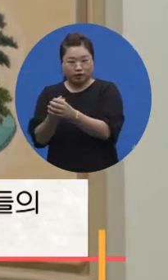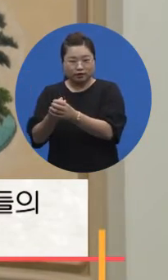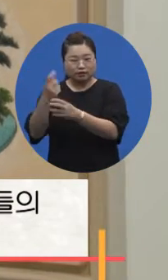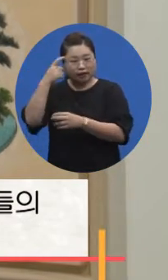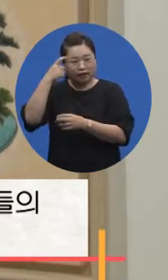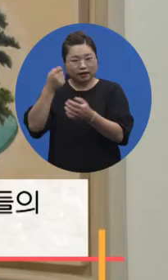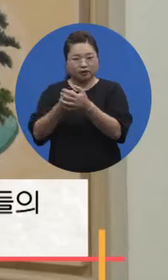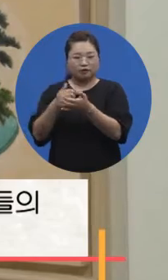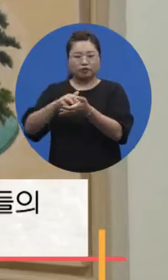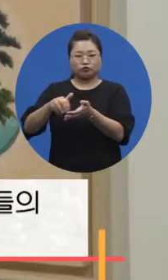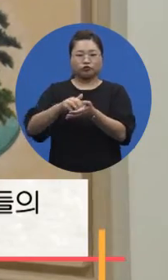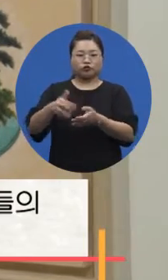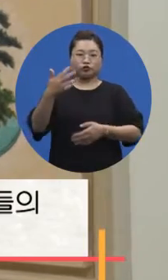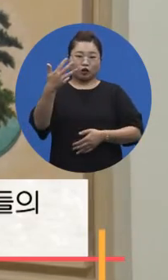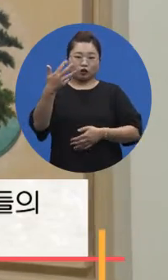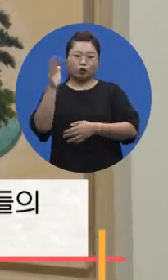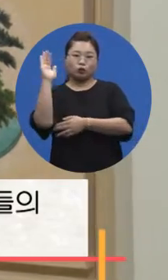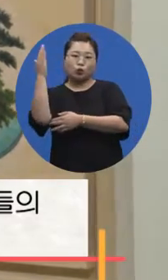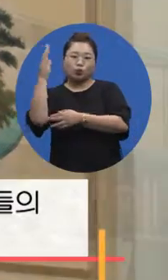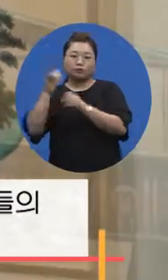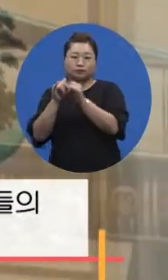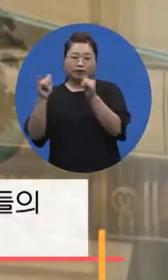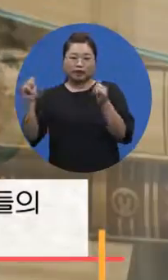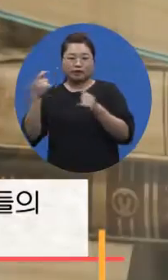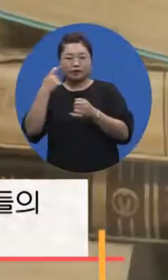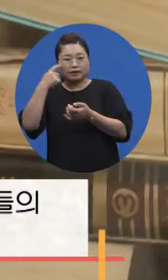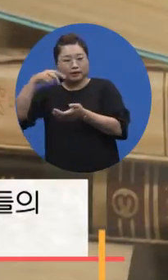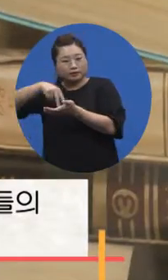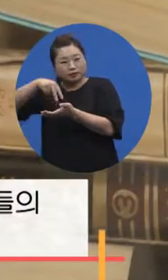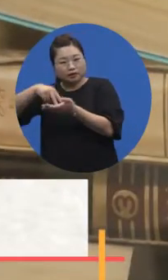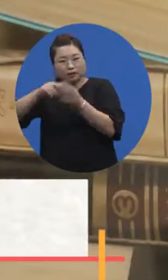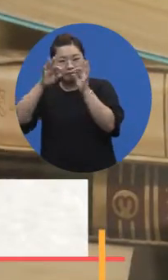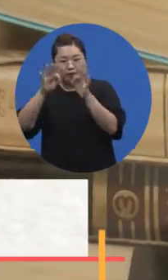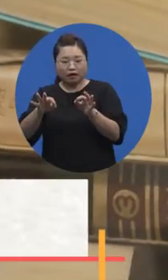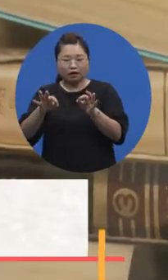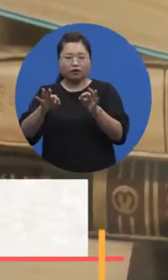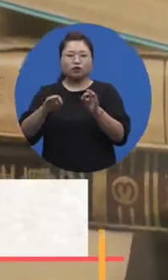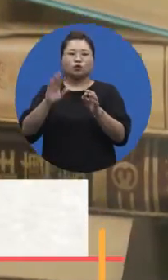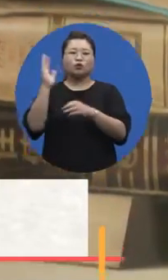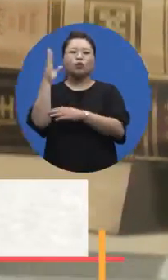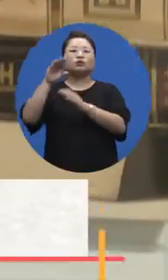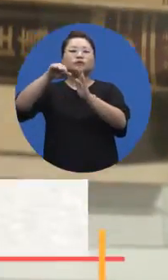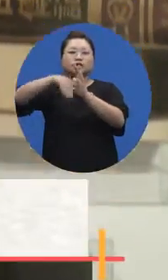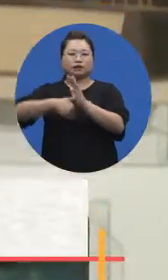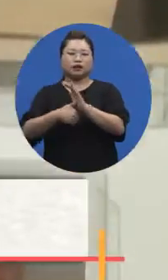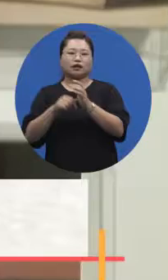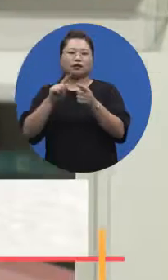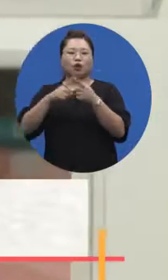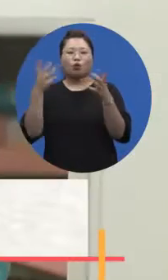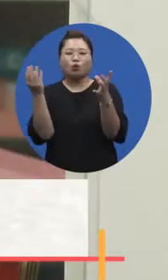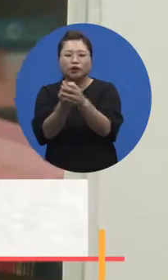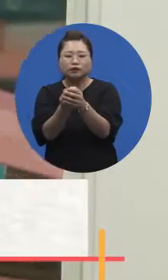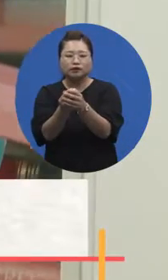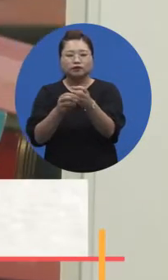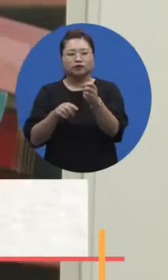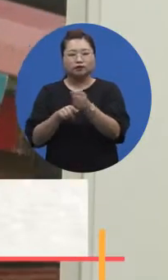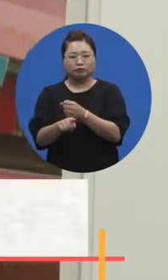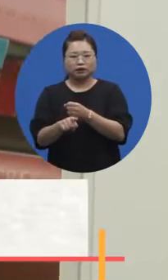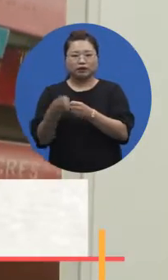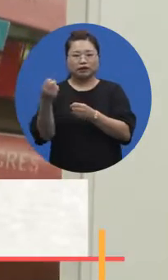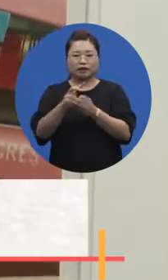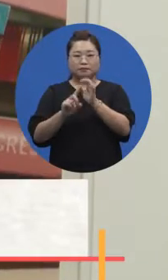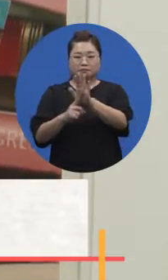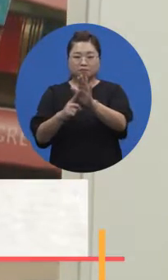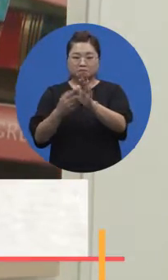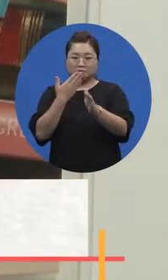8명의 현대예술가들의 관점에서 재해석된 예술작품을 통해서 이 시대의 완상의 의미를 되짚어볼 수 있는